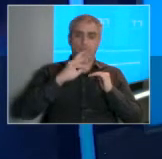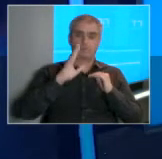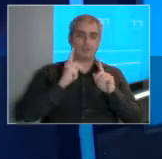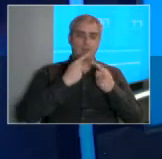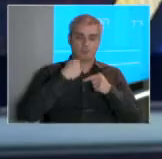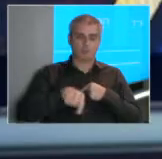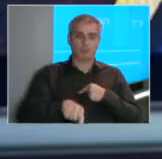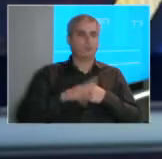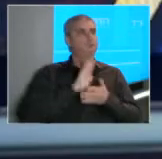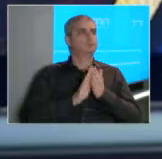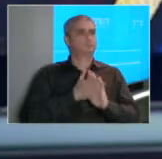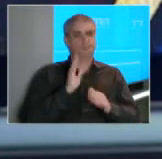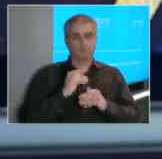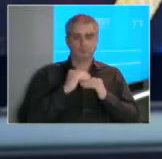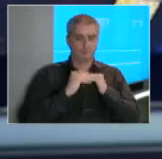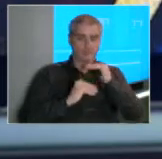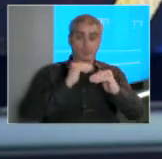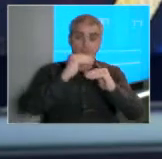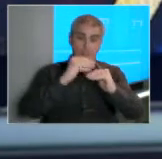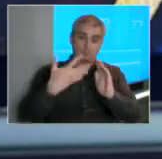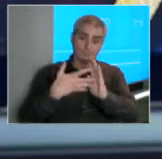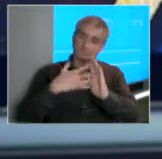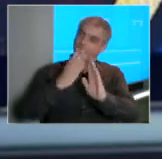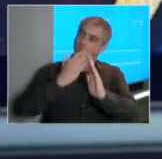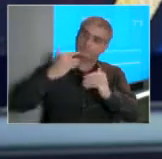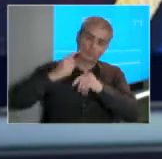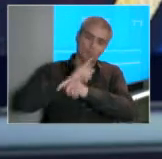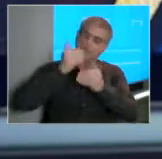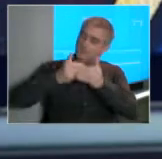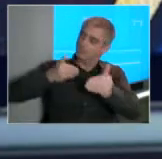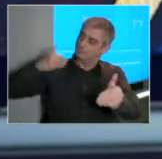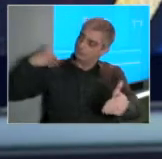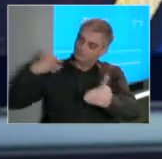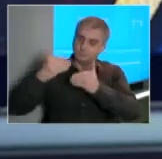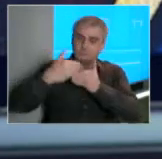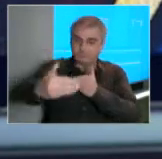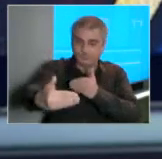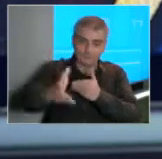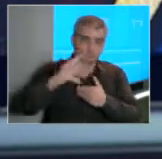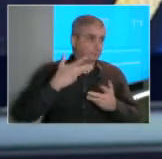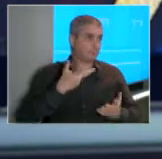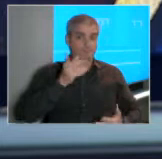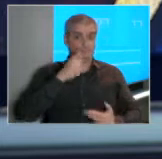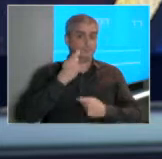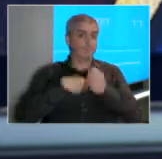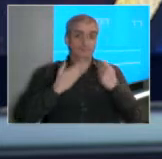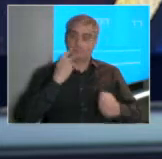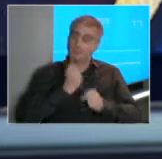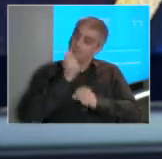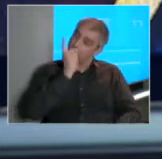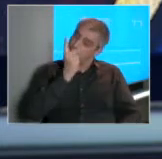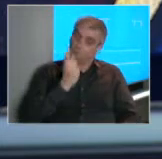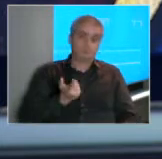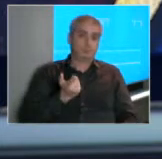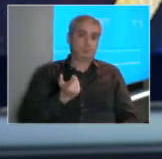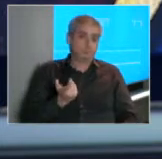קרה השנה ובום. יש מגמות ובודקים אותם לאורך זמן, ויכולים לעשות גם לחברה הישראלית, למשק הישראלי נו-נו-נו, על ידי